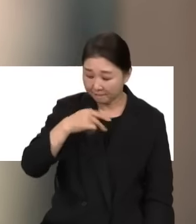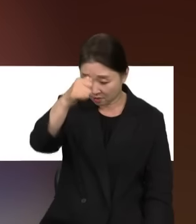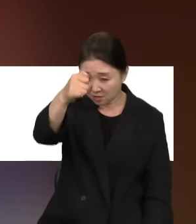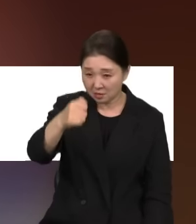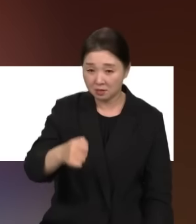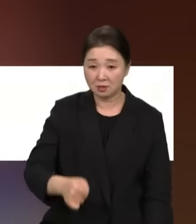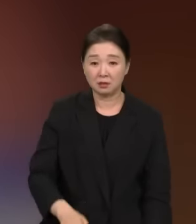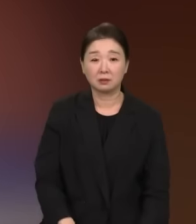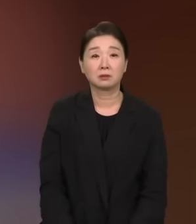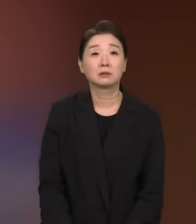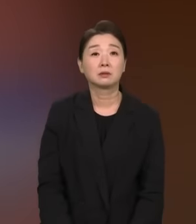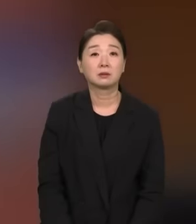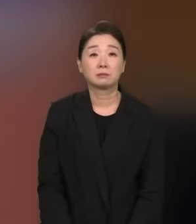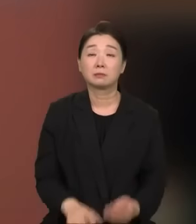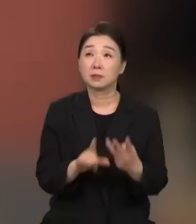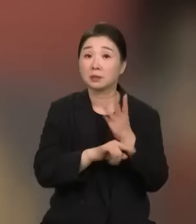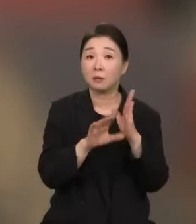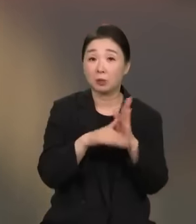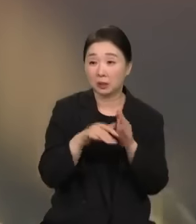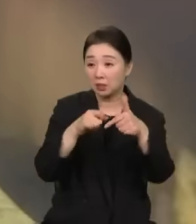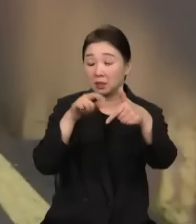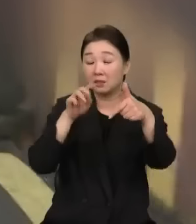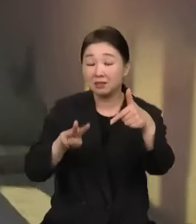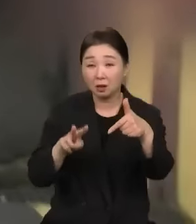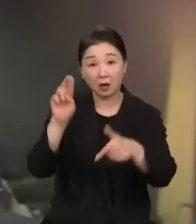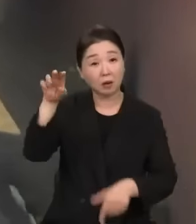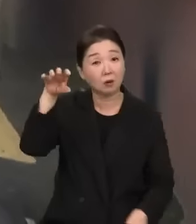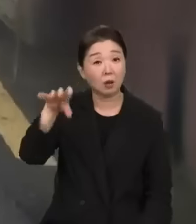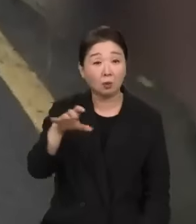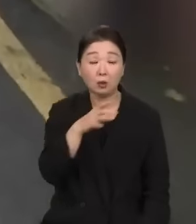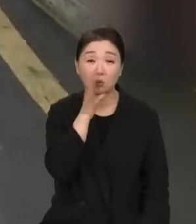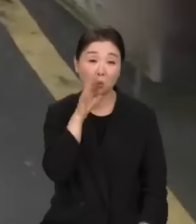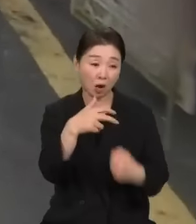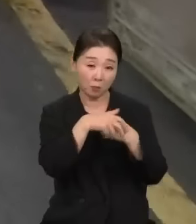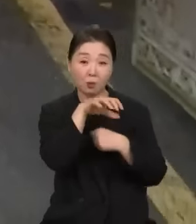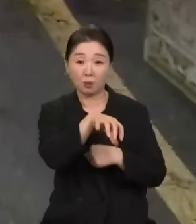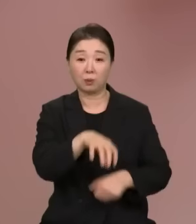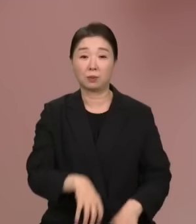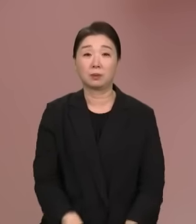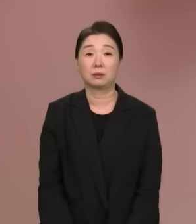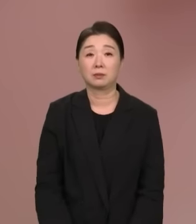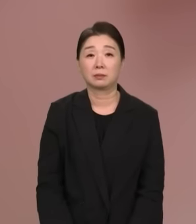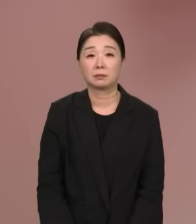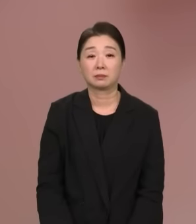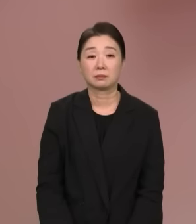쩍 지난 3월 인천강화 한 요양원에서 벌어진